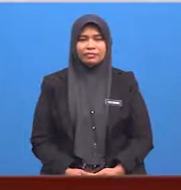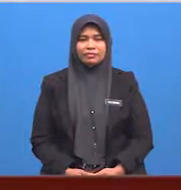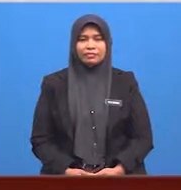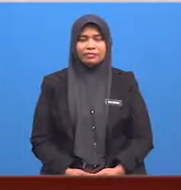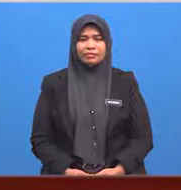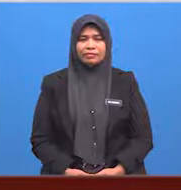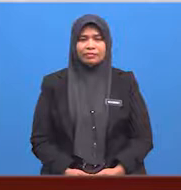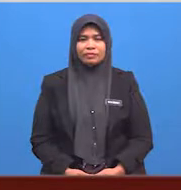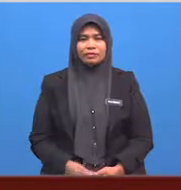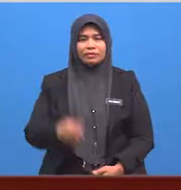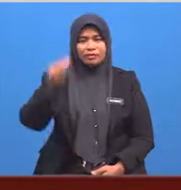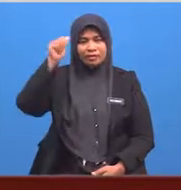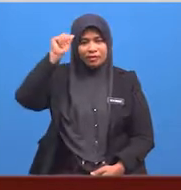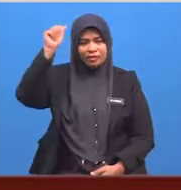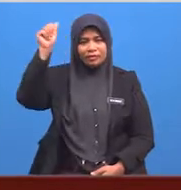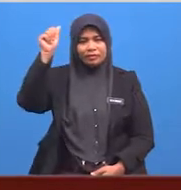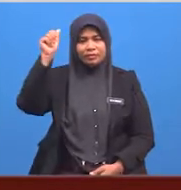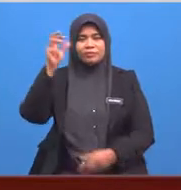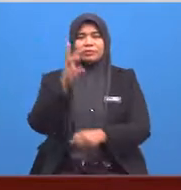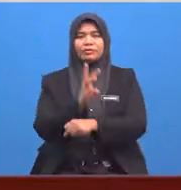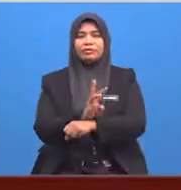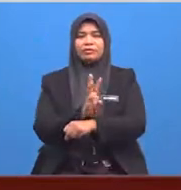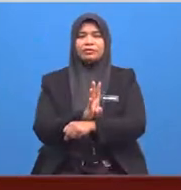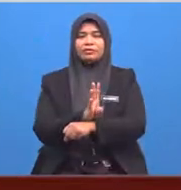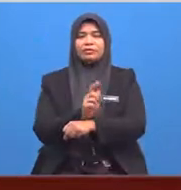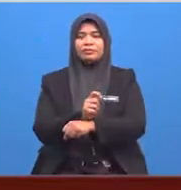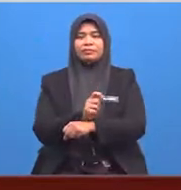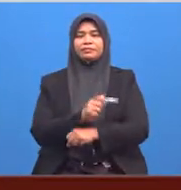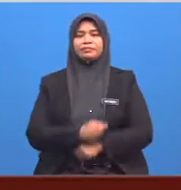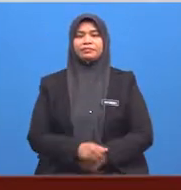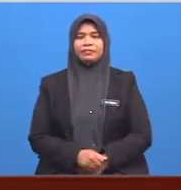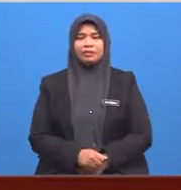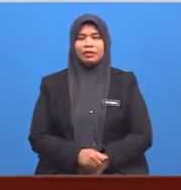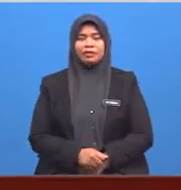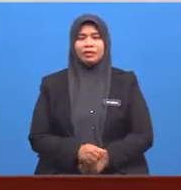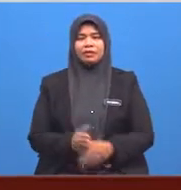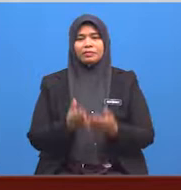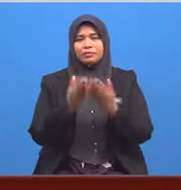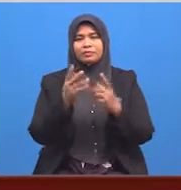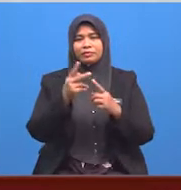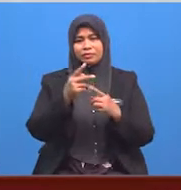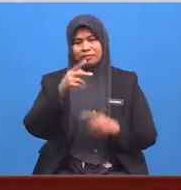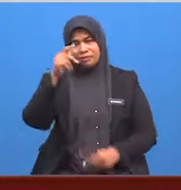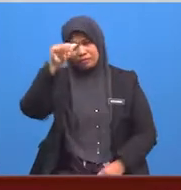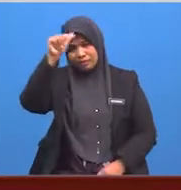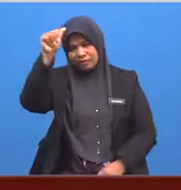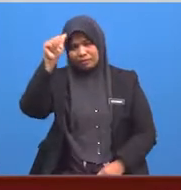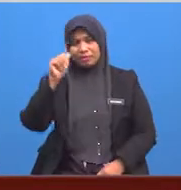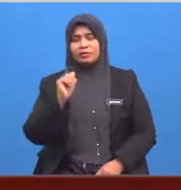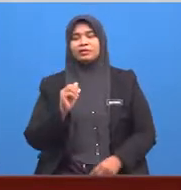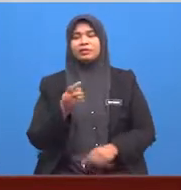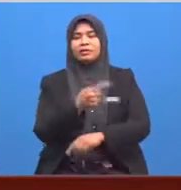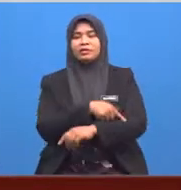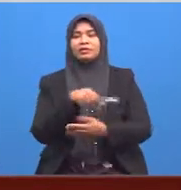Amma Bai Assalamualaikum Warahmatullahi Wabarakatuh Alhamdulillah hari ini kita dapat